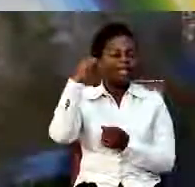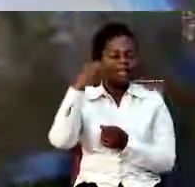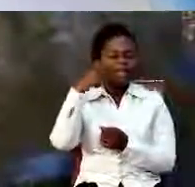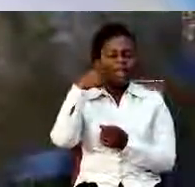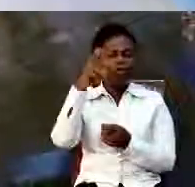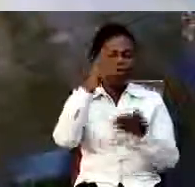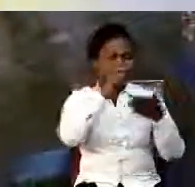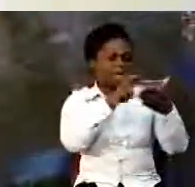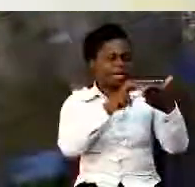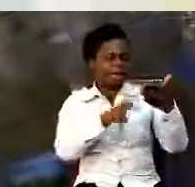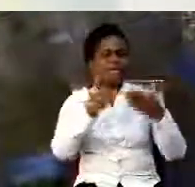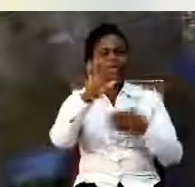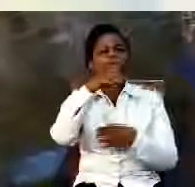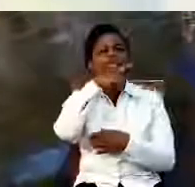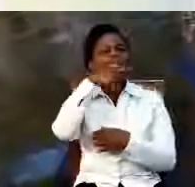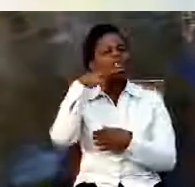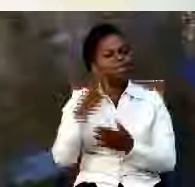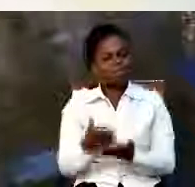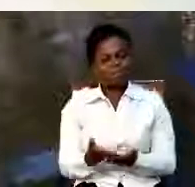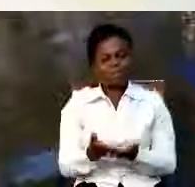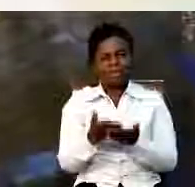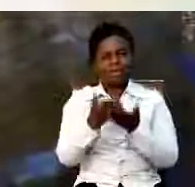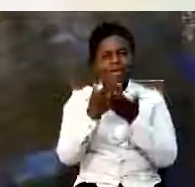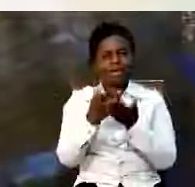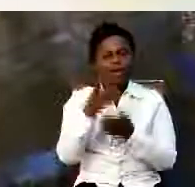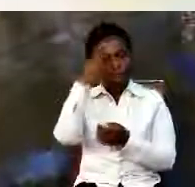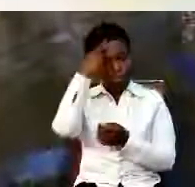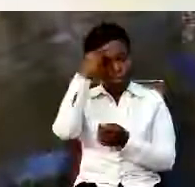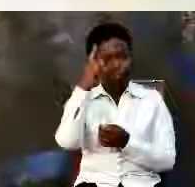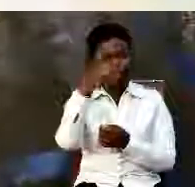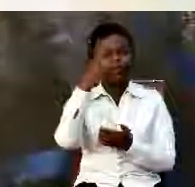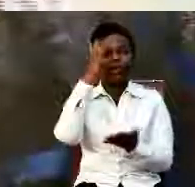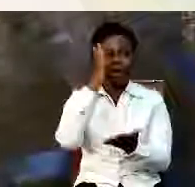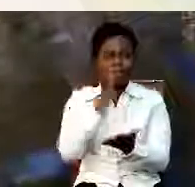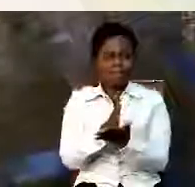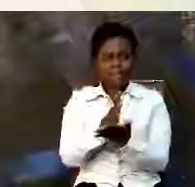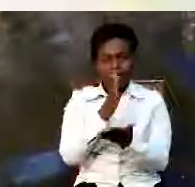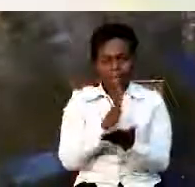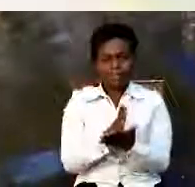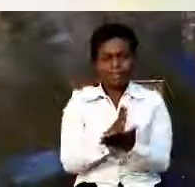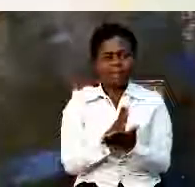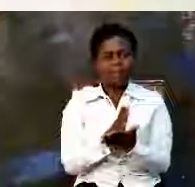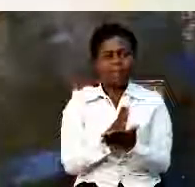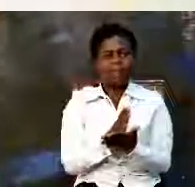record yako inatosha kumsaidia kukuamini kabisa kabisa.